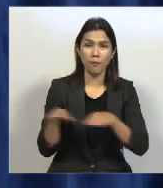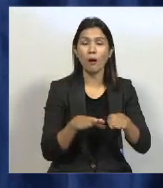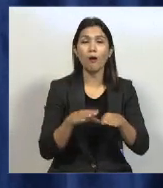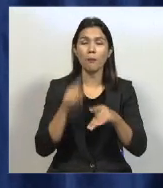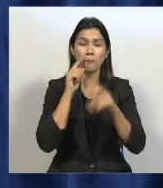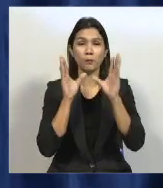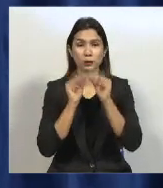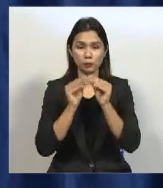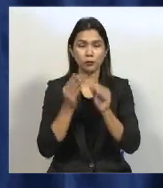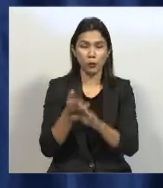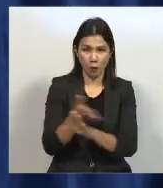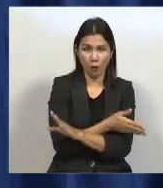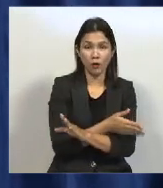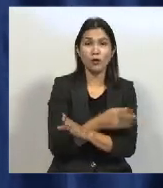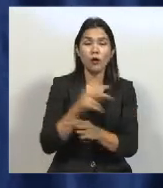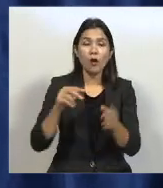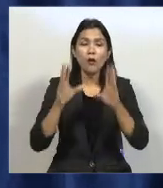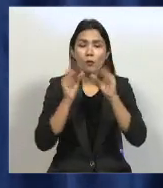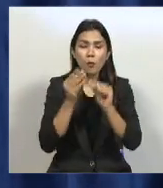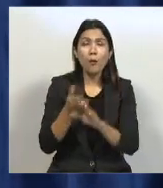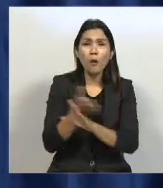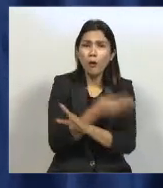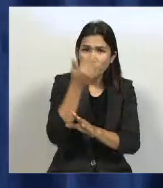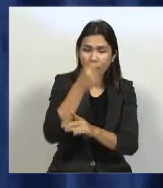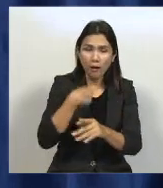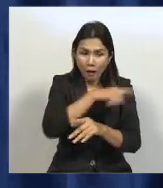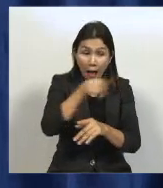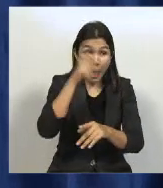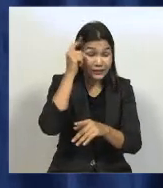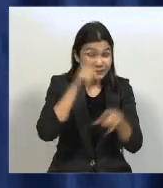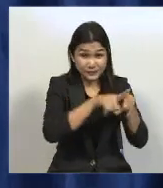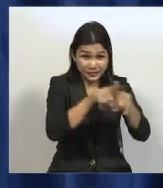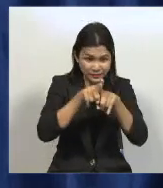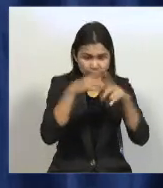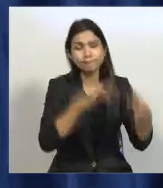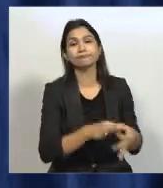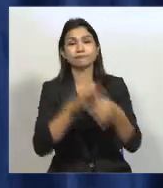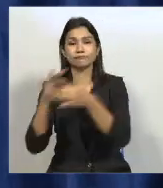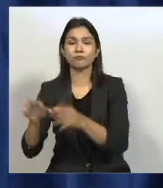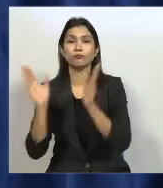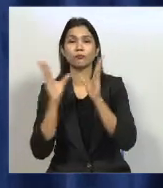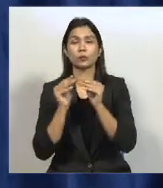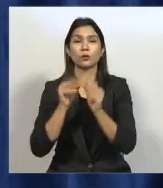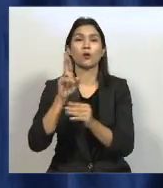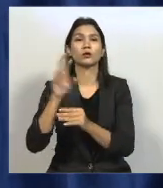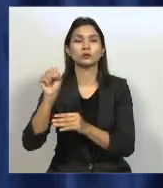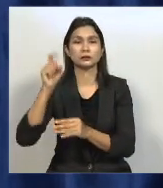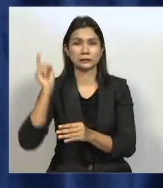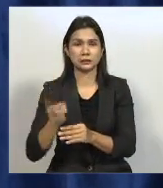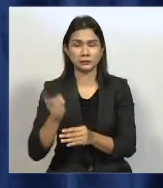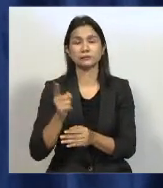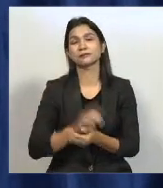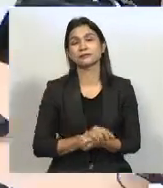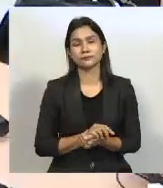ปรัฐบาลคือซักซ้อมเพื่อความเข้าใจก่อนที่จะเริ่มการประชุมสภาผู้แทนราษฎร